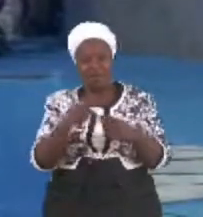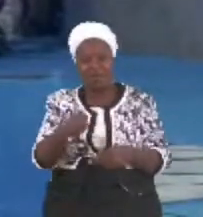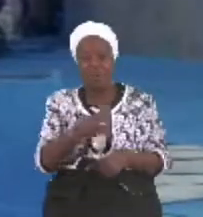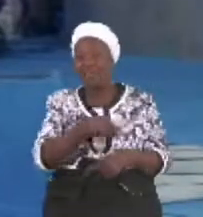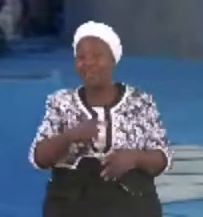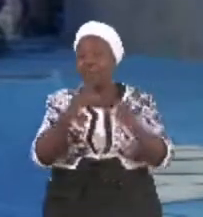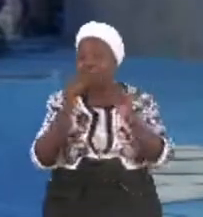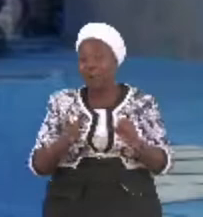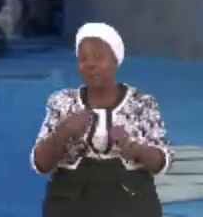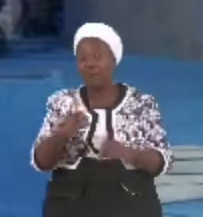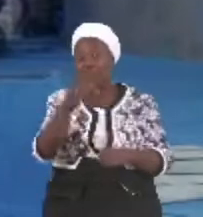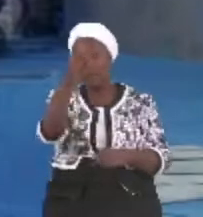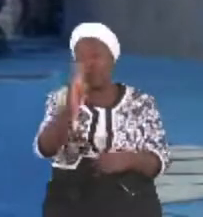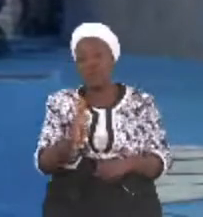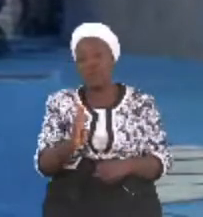Et la puissance de Dieu